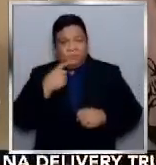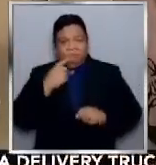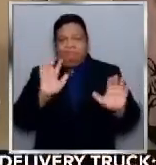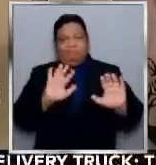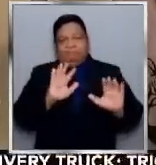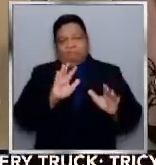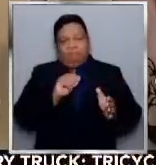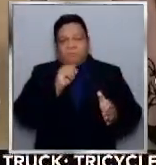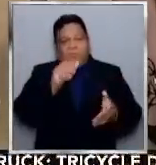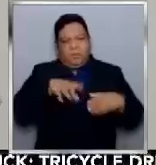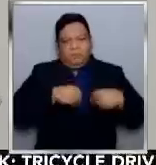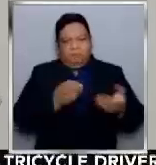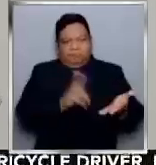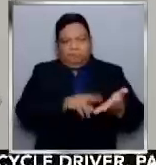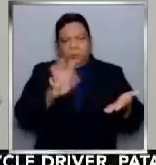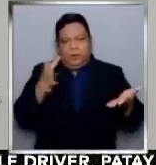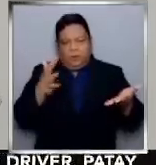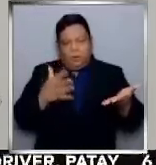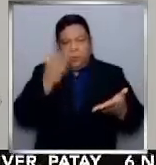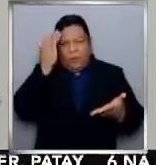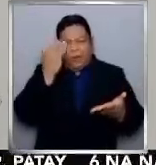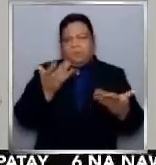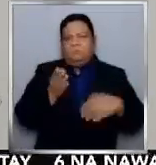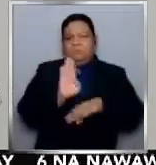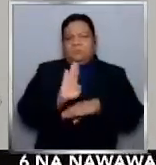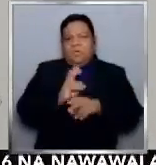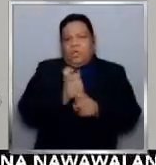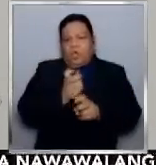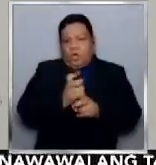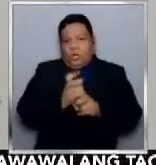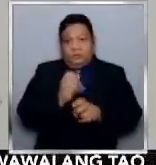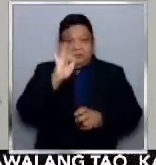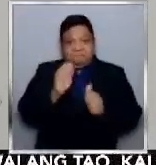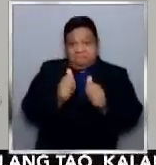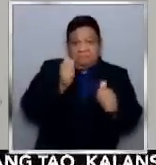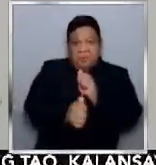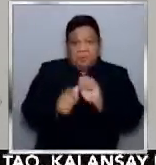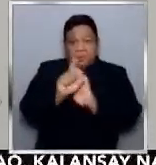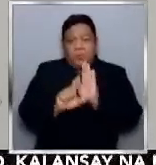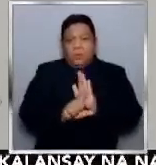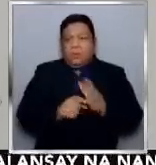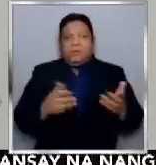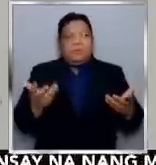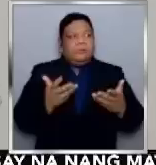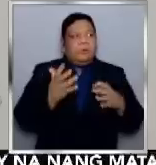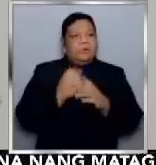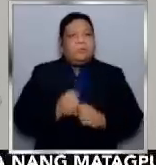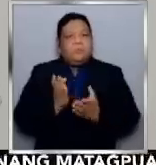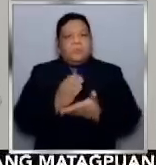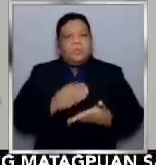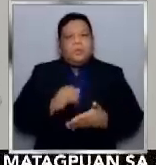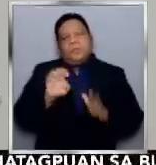irerehistrong negosyo roon. Sakali kasing maisabatas yan, mapipilitan ng gobyerno maghanap ng ibang pagkukunan ng pondo gaya ng karagdagang buwis